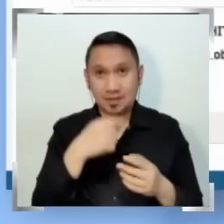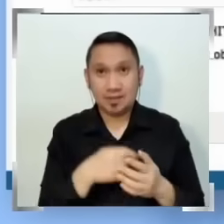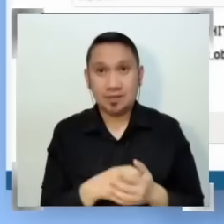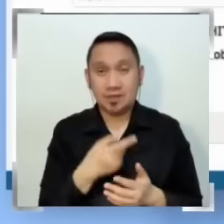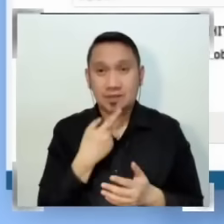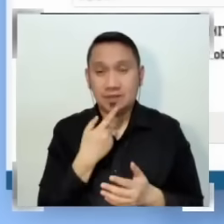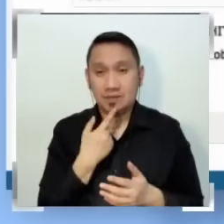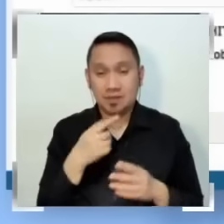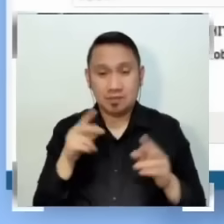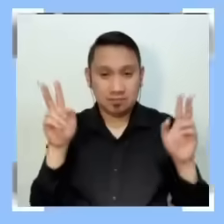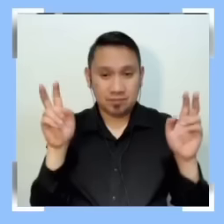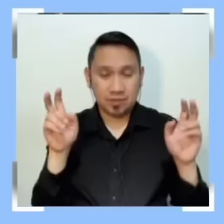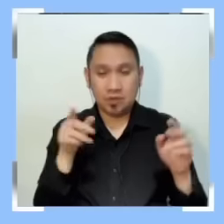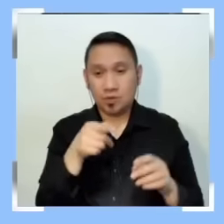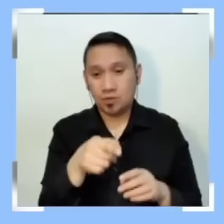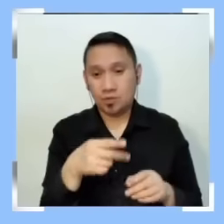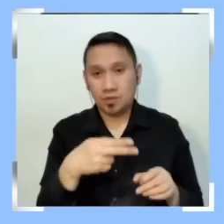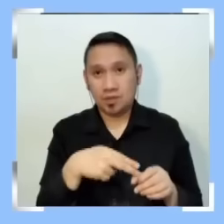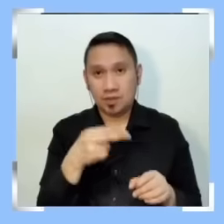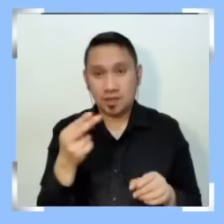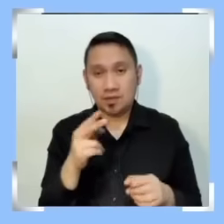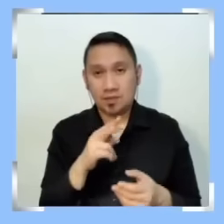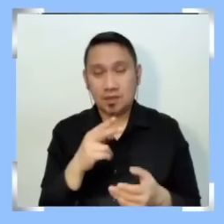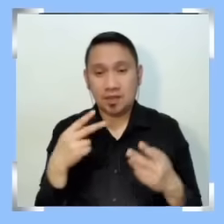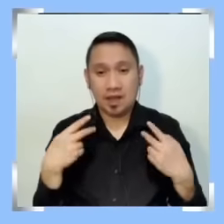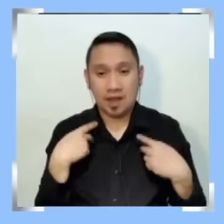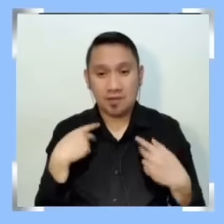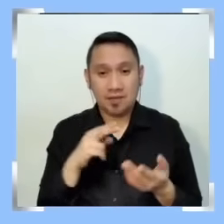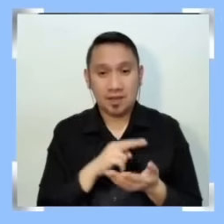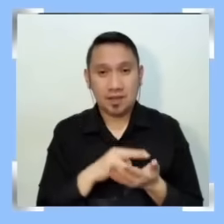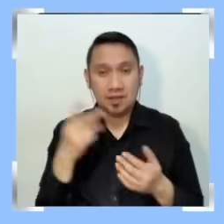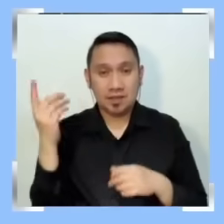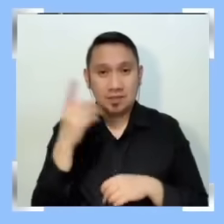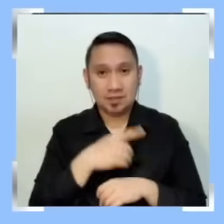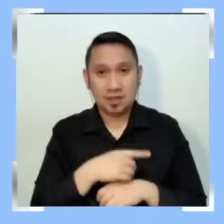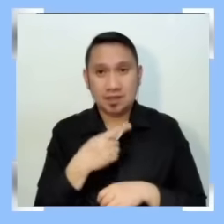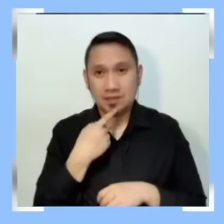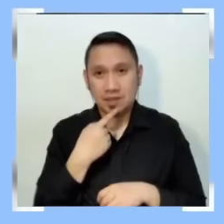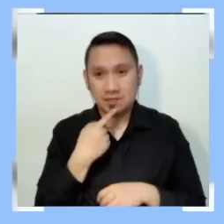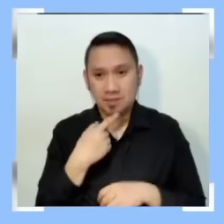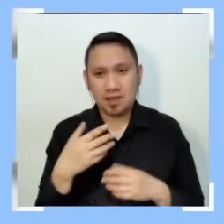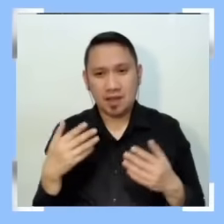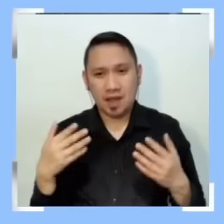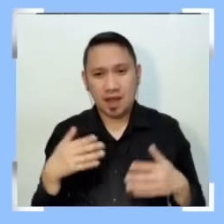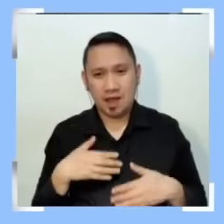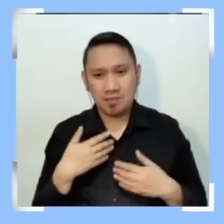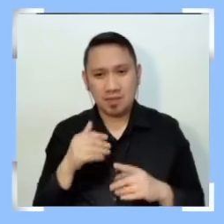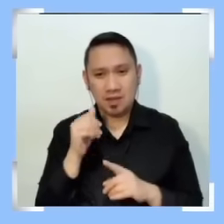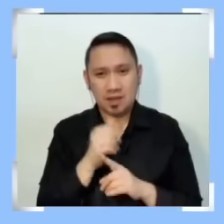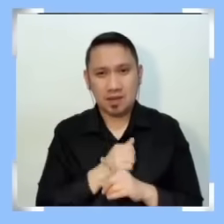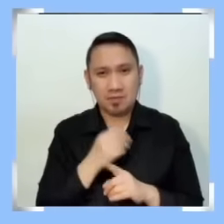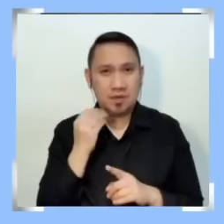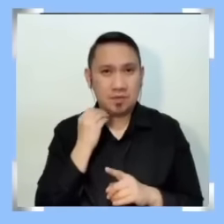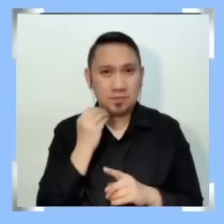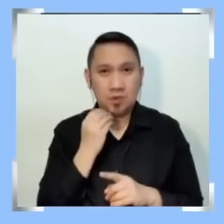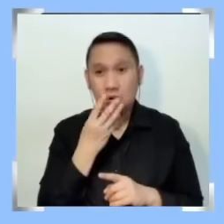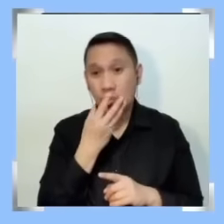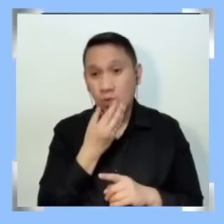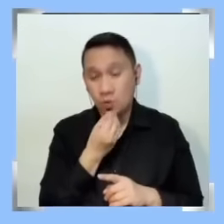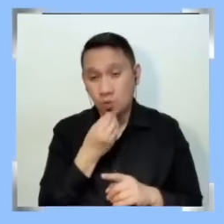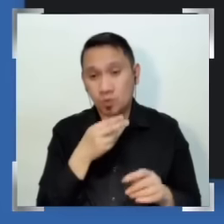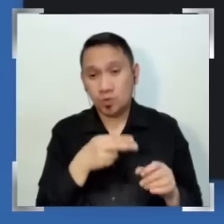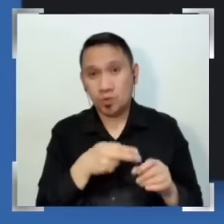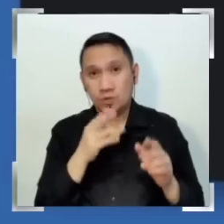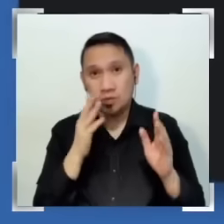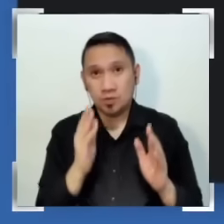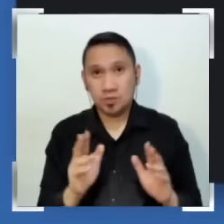at "Have a nice day." May mensahe ring "Happy April Fools" kahit October pa lang. Ang hacker, nagpakilalang 3